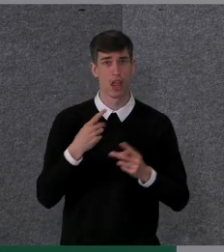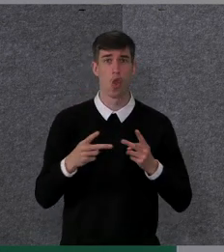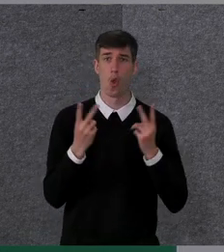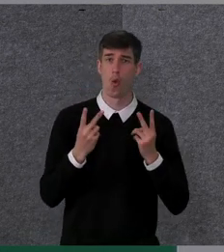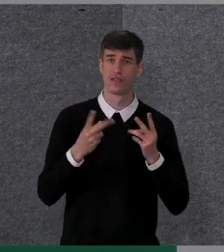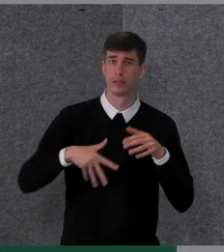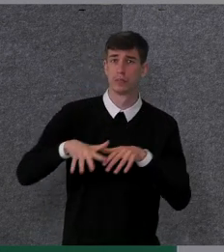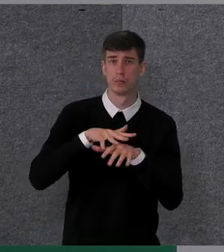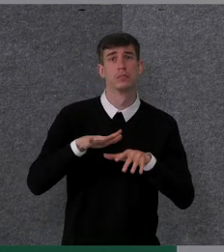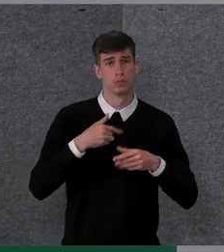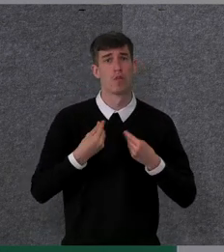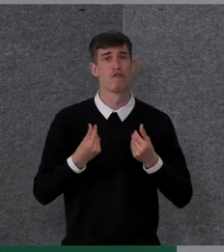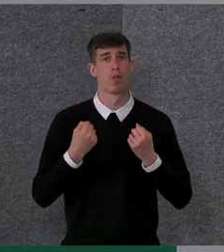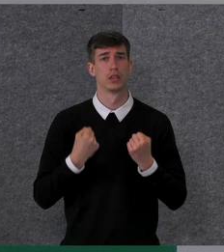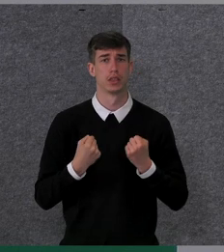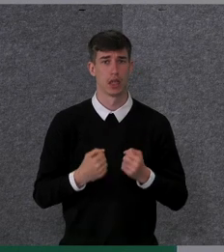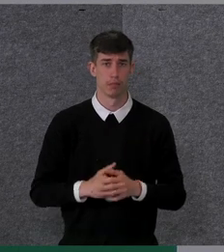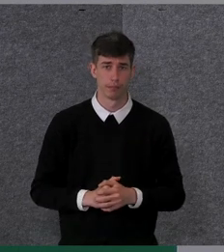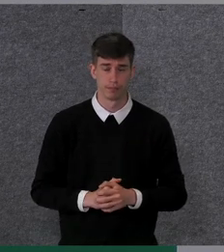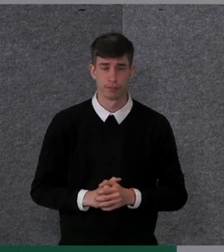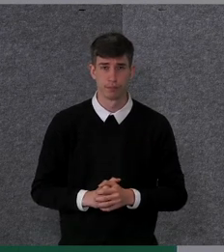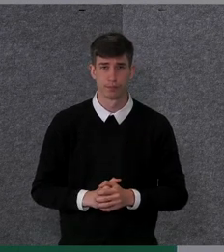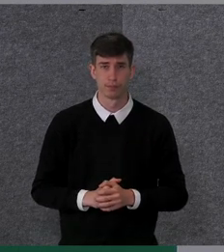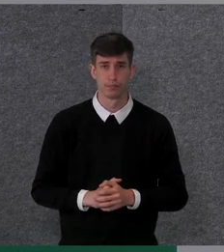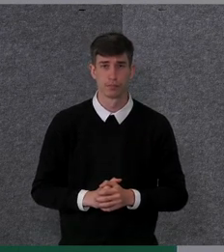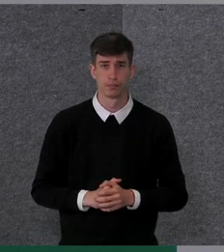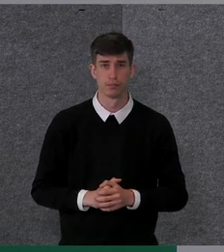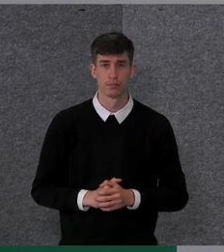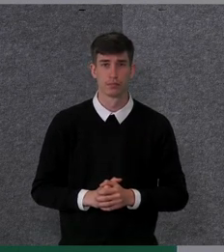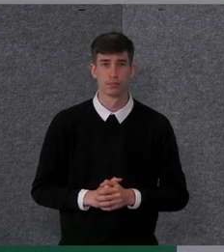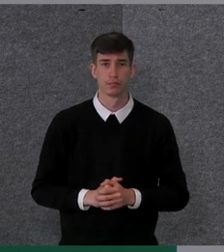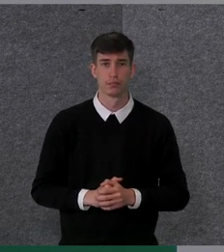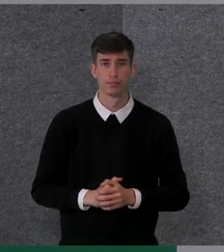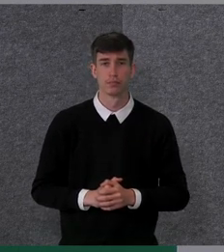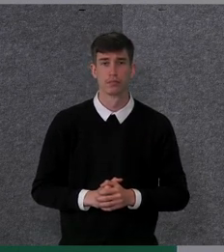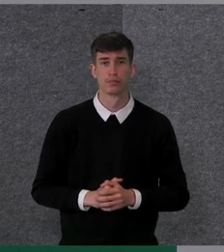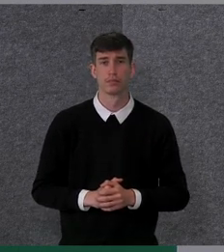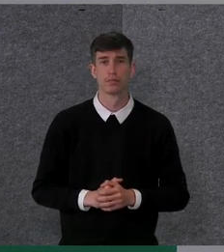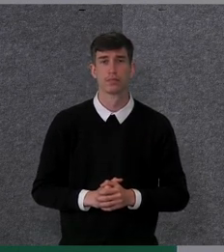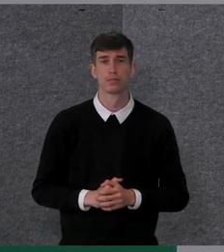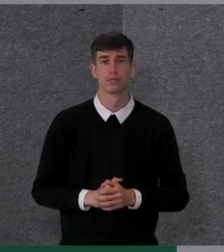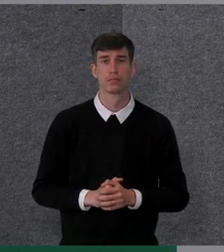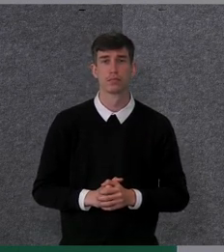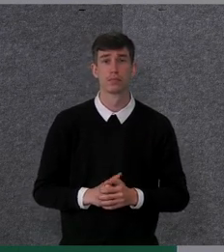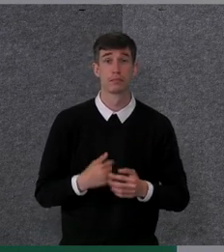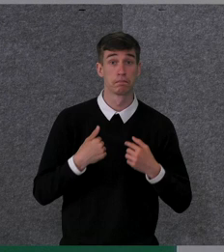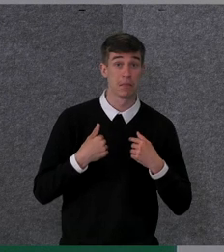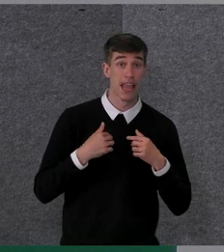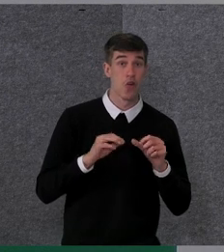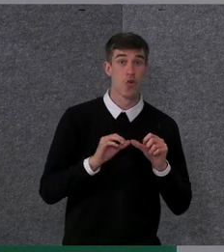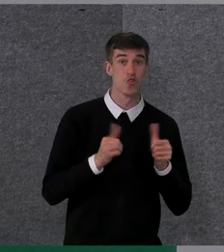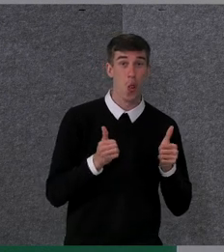öffentlichen Raum sicher zu fühlen. Aber liebe Freundinnen und Freunde, es kann doch nicht eine Frage von Glück sein, ob man